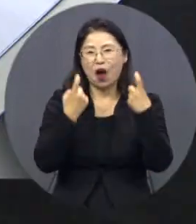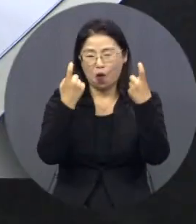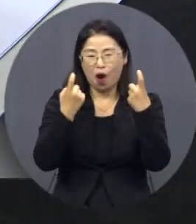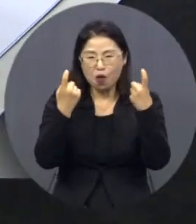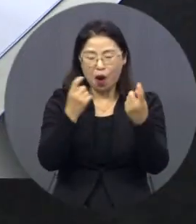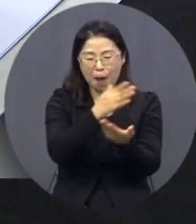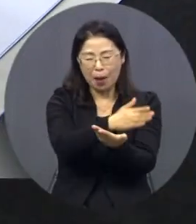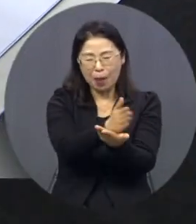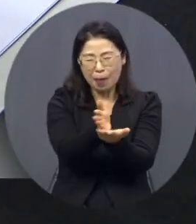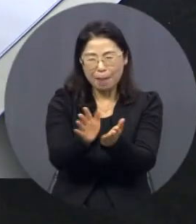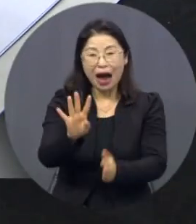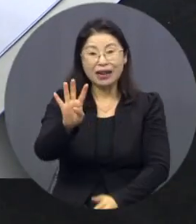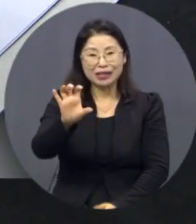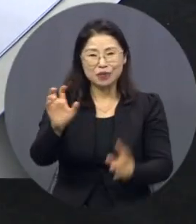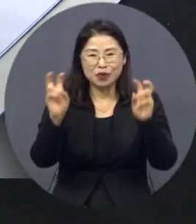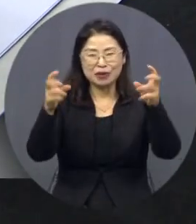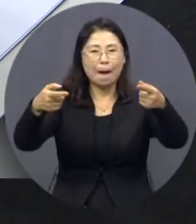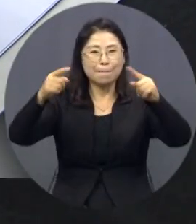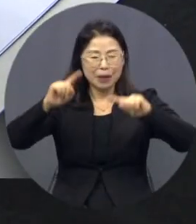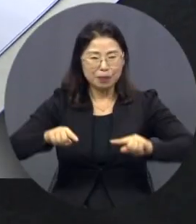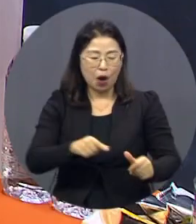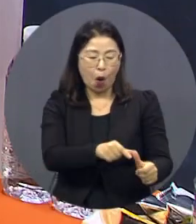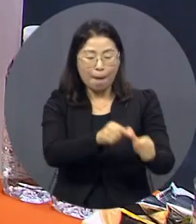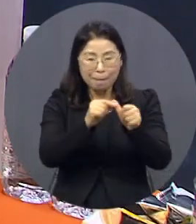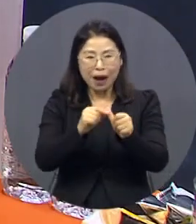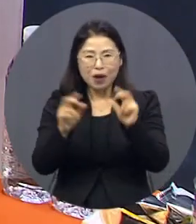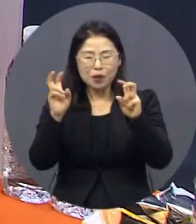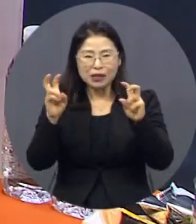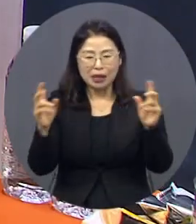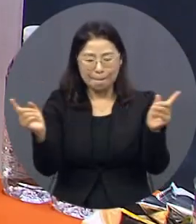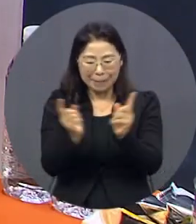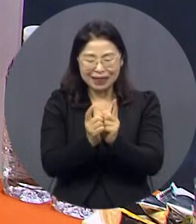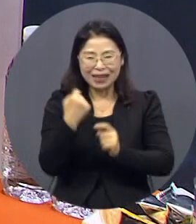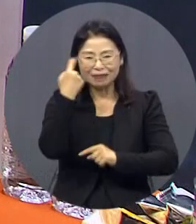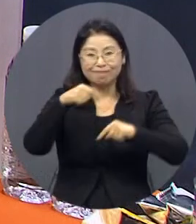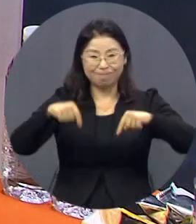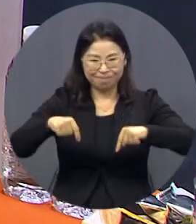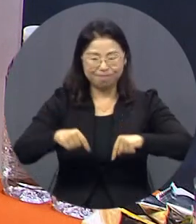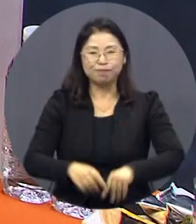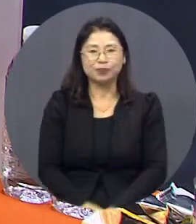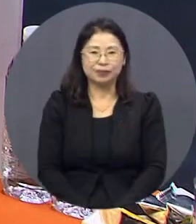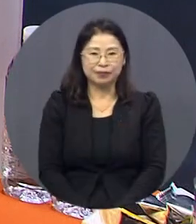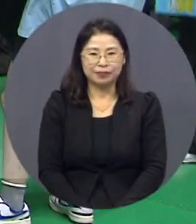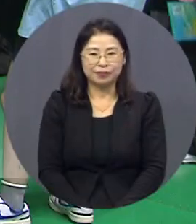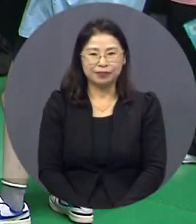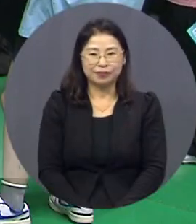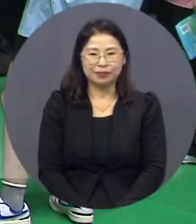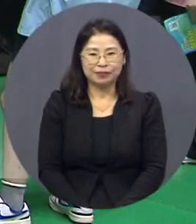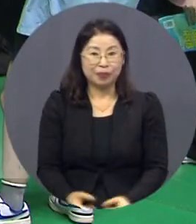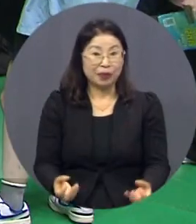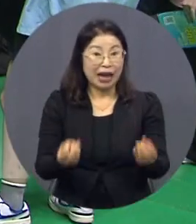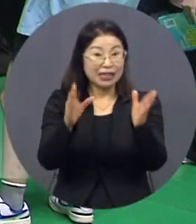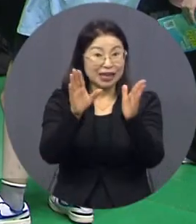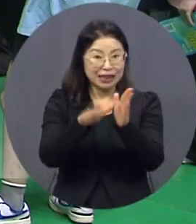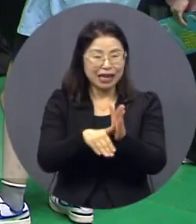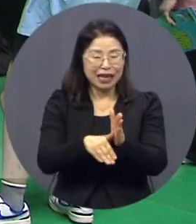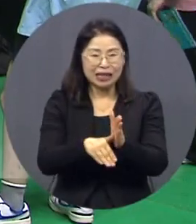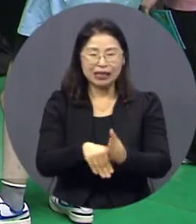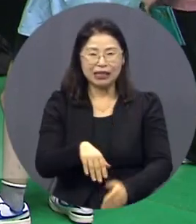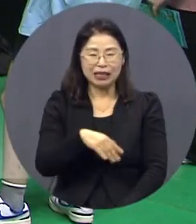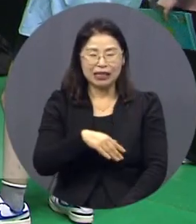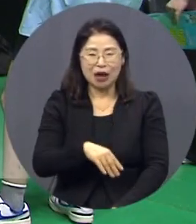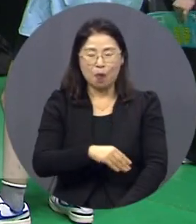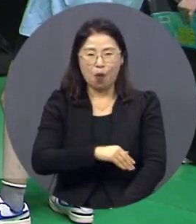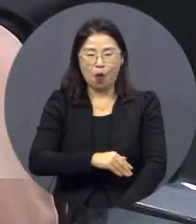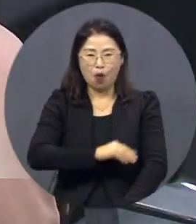등 40여 개 기업이 참여해 구직자와 1대1 현장 면접을 진행했습니다. 행사장에는 또 취업 역량